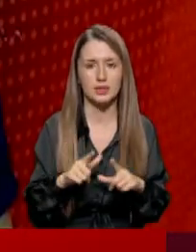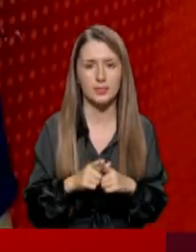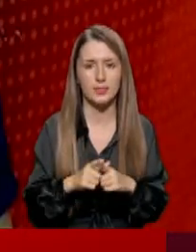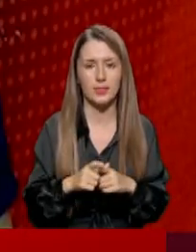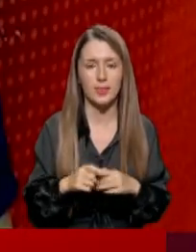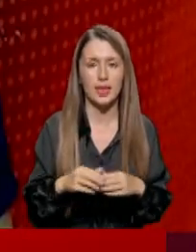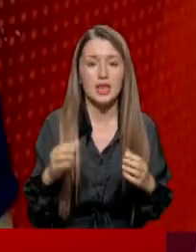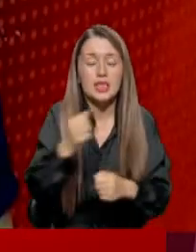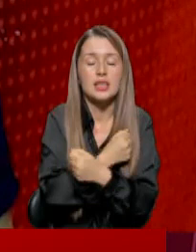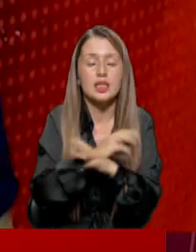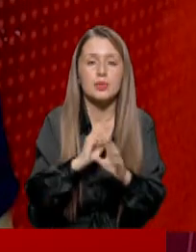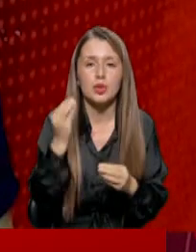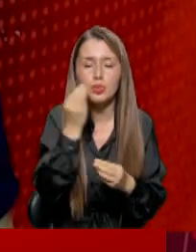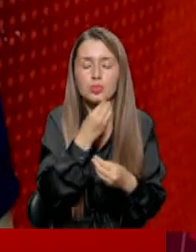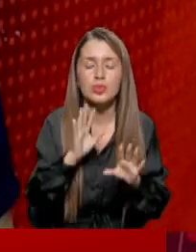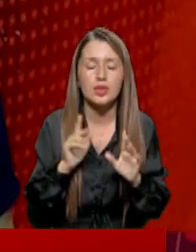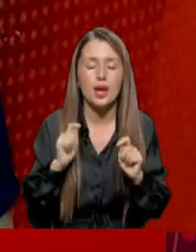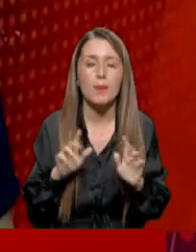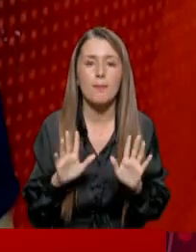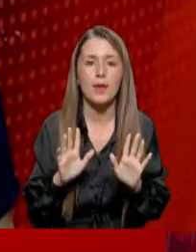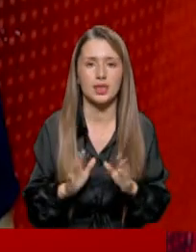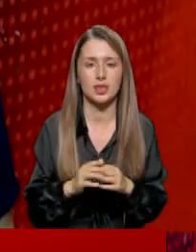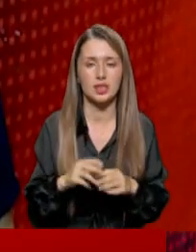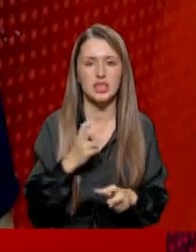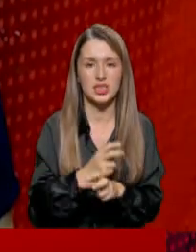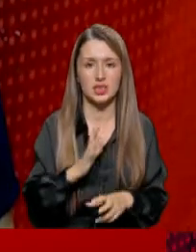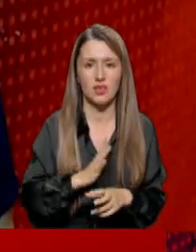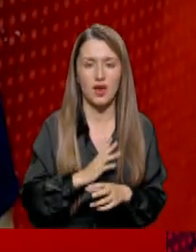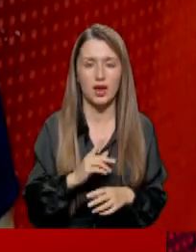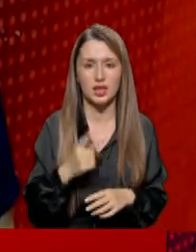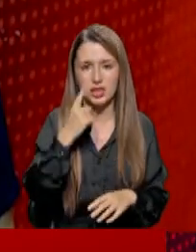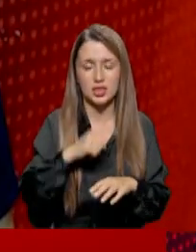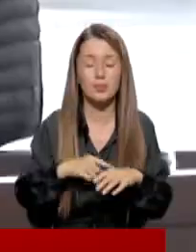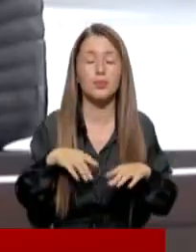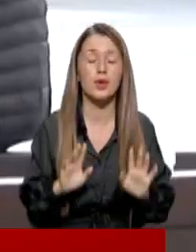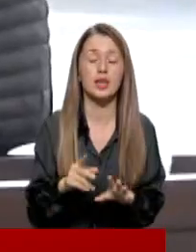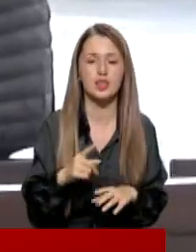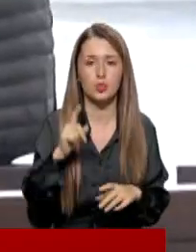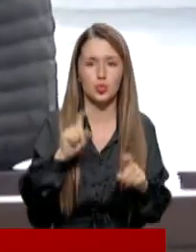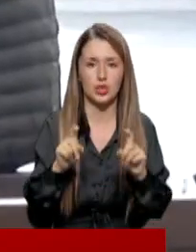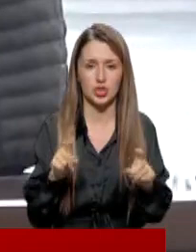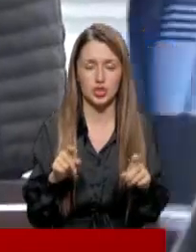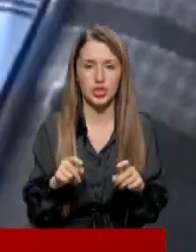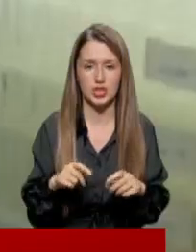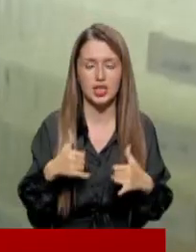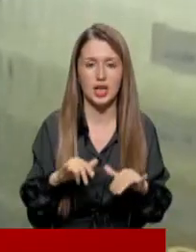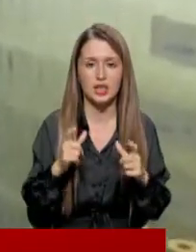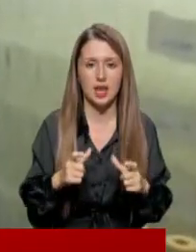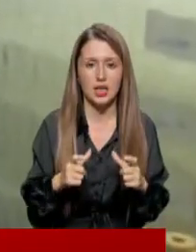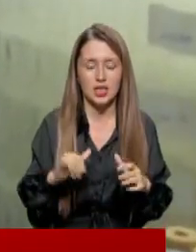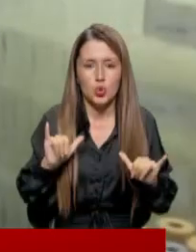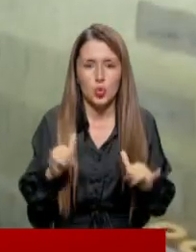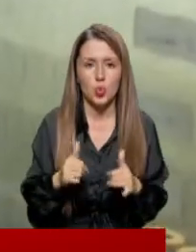sarılıp öpüşmemenizi öneriyorum. Çünkü damlacık çok riskli. Gerçekten inanılmaz bulaşıcı bu virüs. Tatil beldelerindeki yoğunluk ve